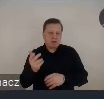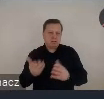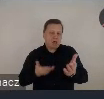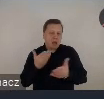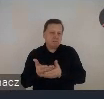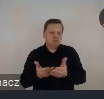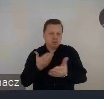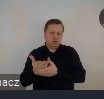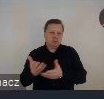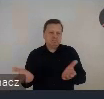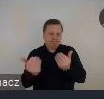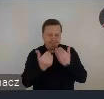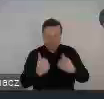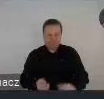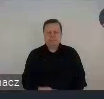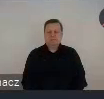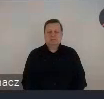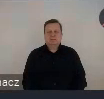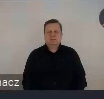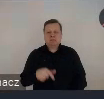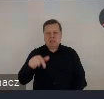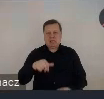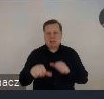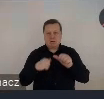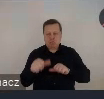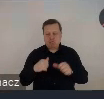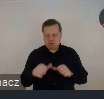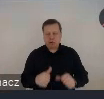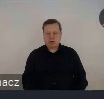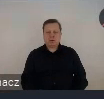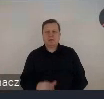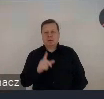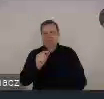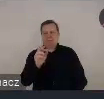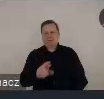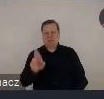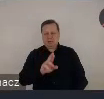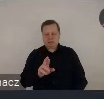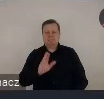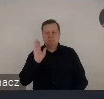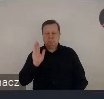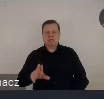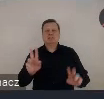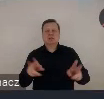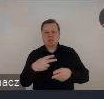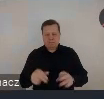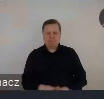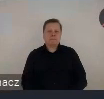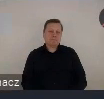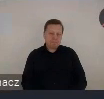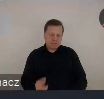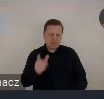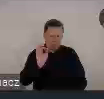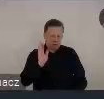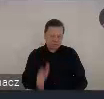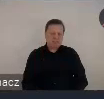nabór wniosków do tegorocznej edycji, właściwie dwuletniej edycji programu Polski Inkubator Rzemiosła się rozpocznie. Będą tam